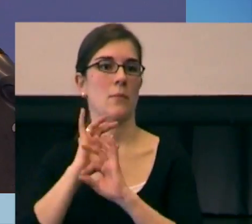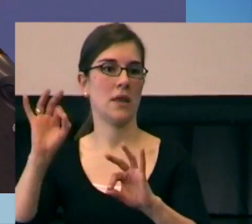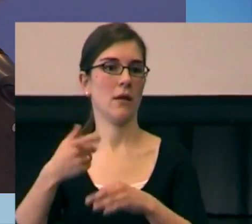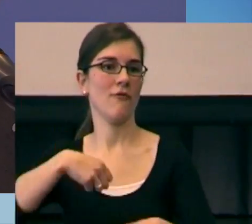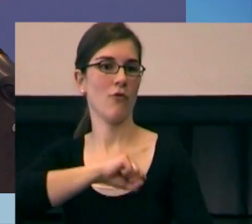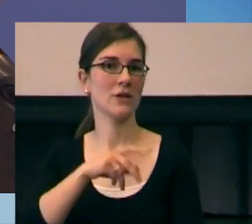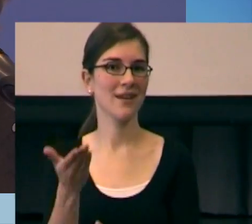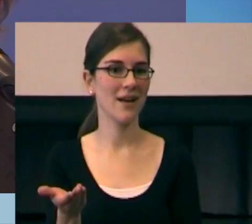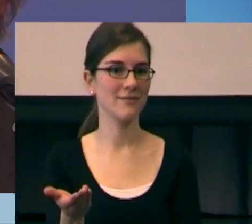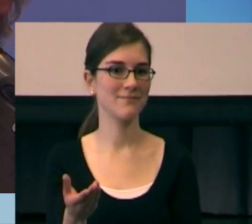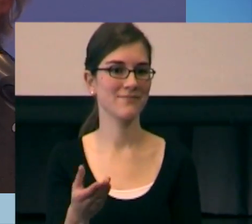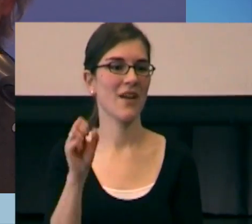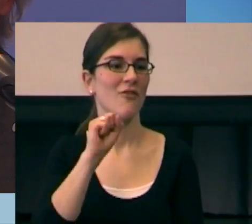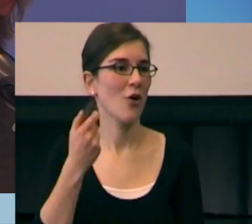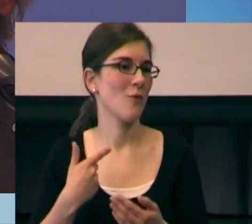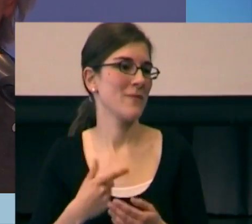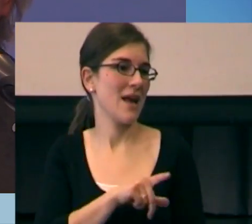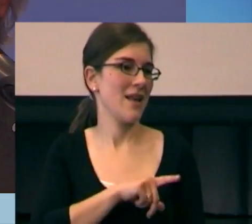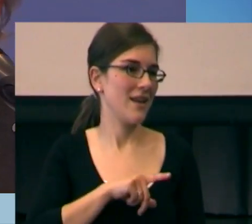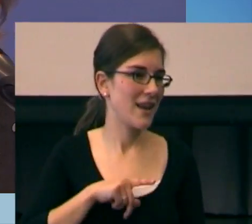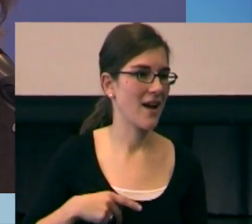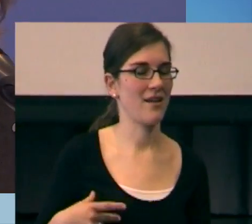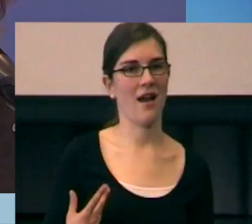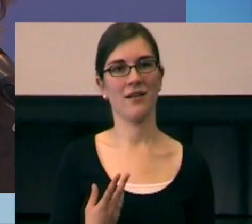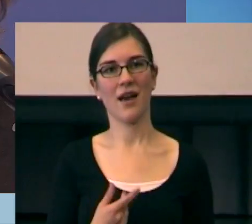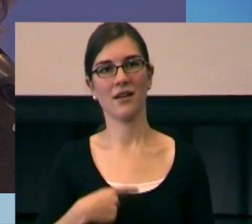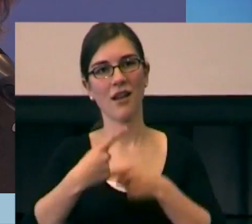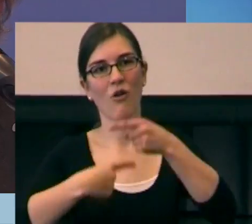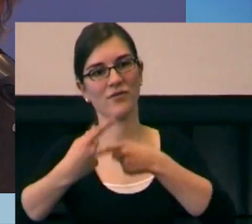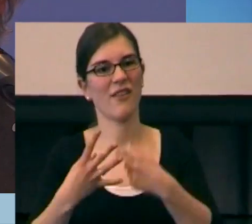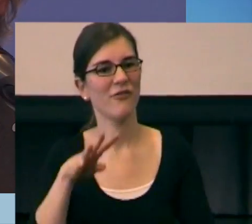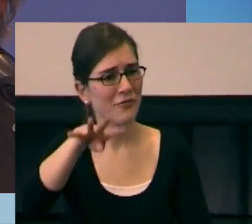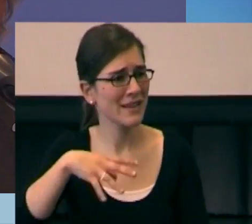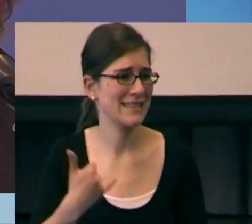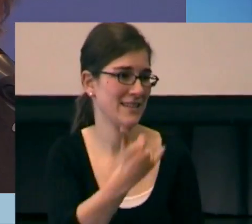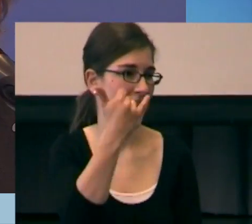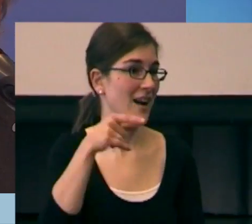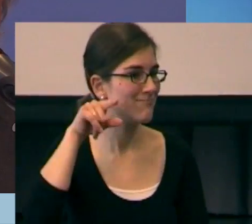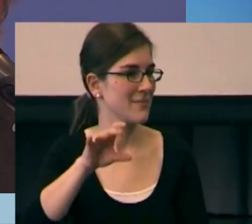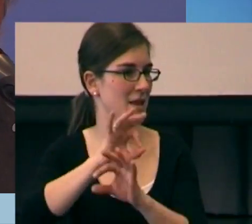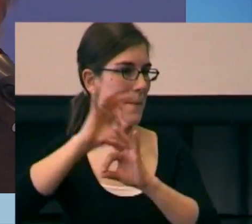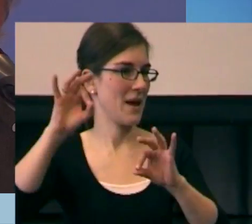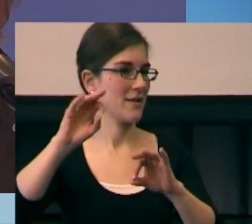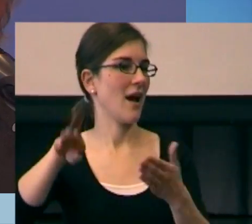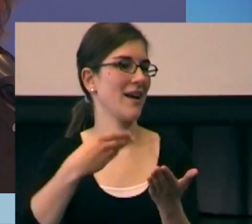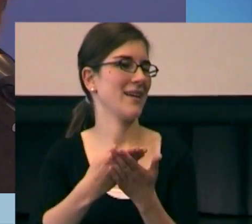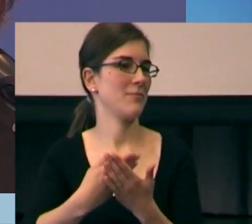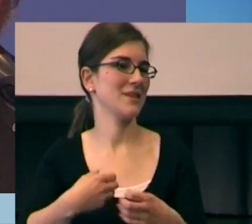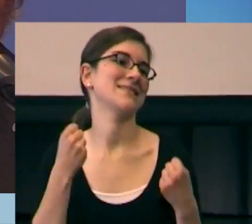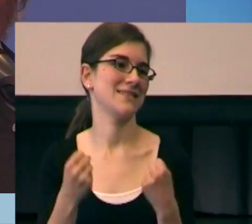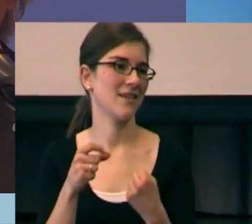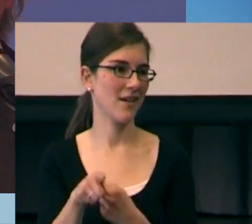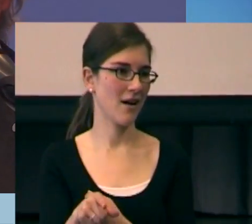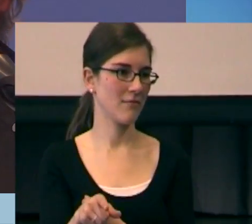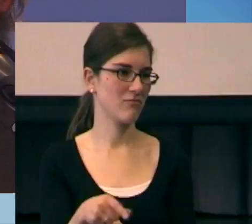Wahrscheinlich bedingt durch die längere Laufzeit. Bei solchen Studien muss immer eine sehr lange Laufzeit gegeben werden. Man kann nach fünf, nach sechs, nach sieben Jahren häufig noch